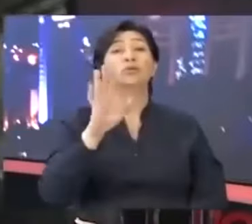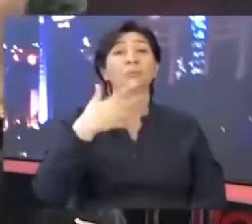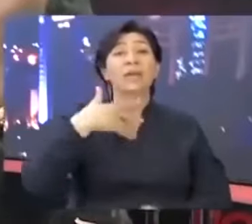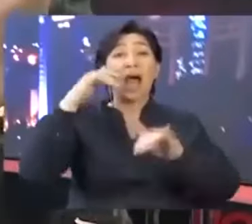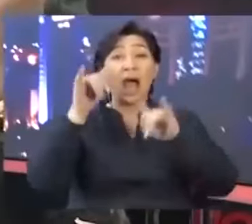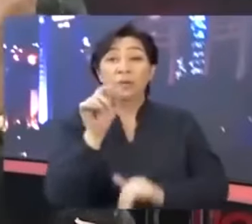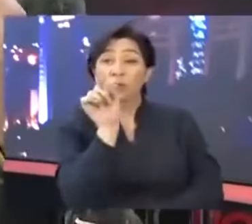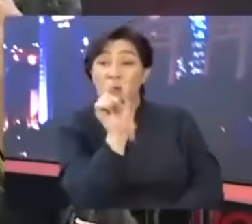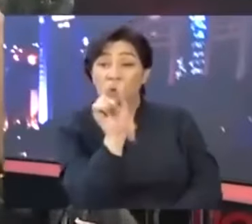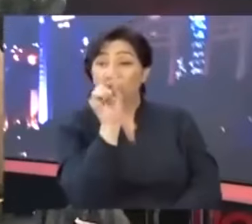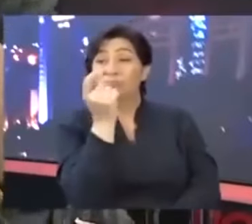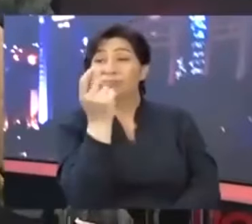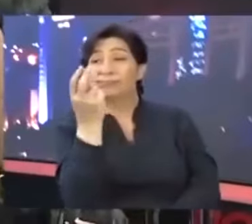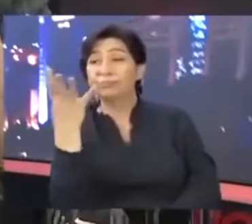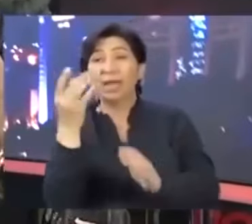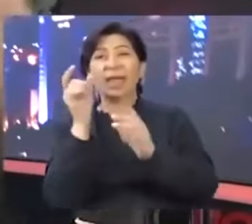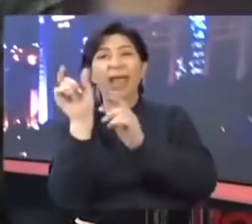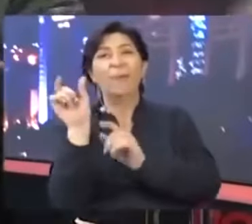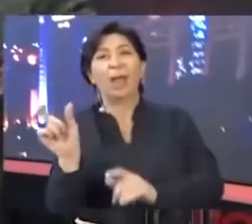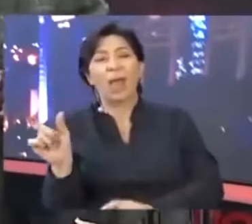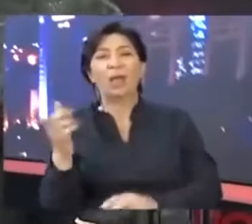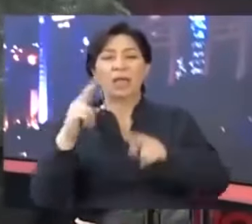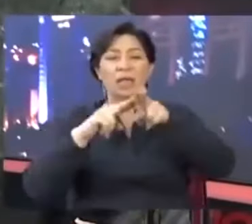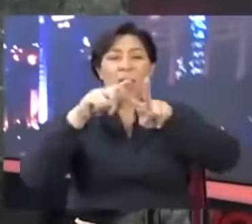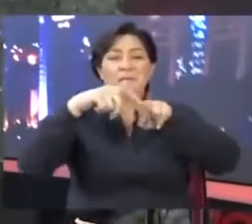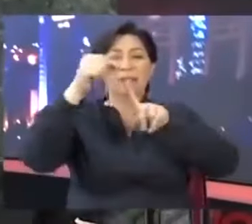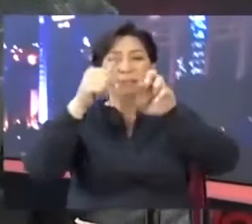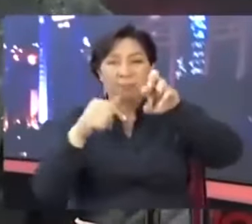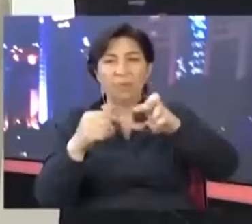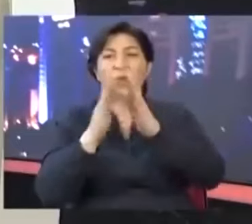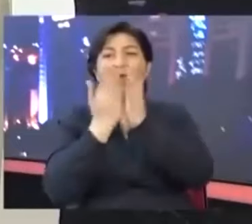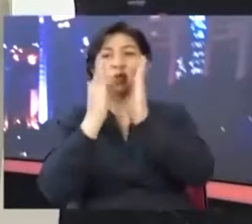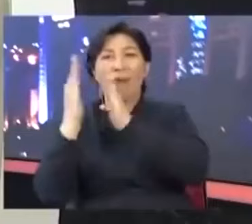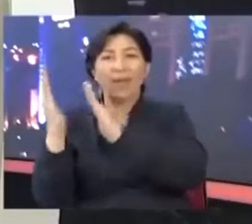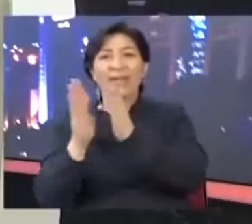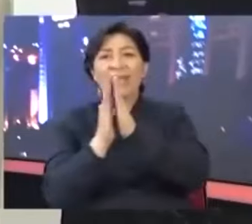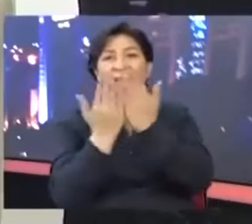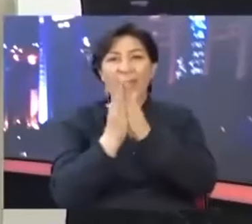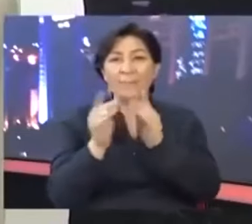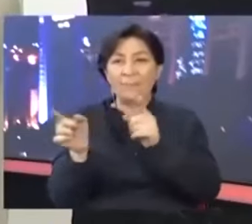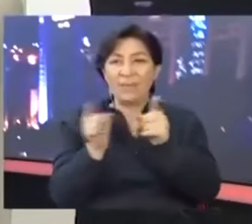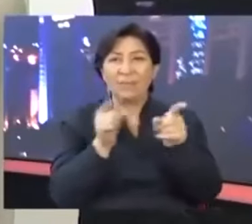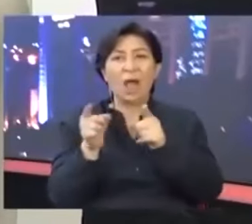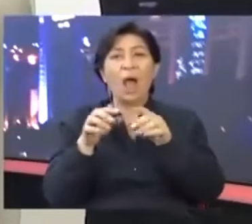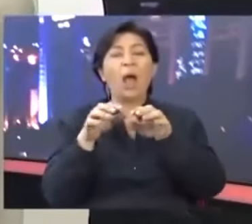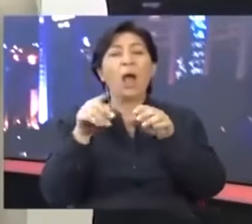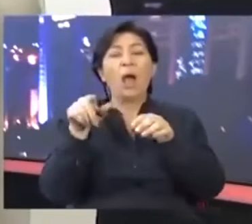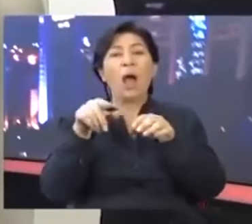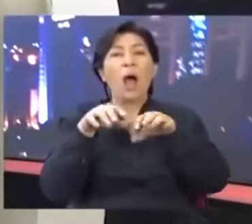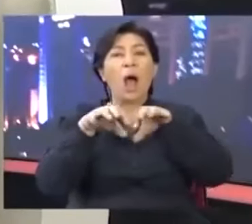aynı kökten üreyen Eee katiple eee kütüphane ya da kitap birbiriyle ayrı